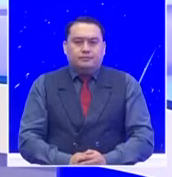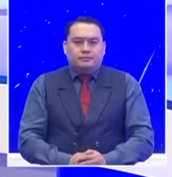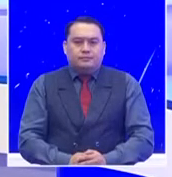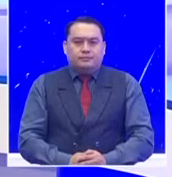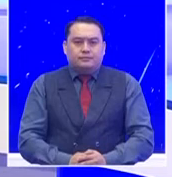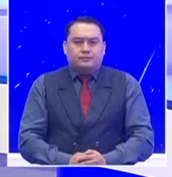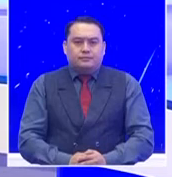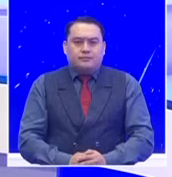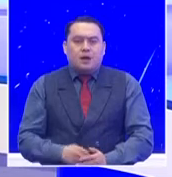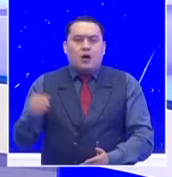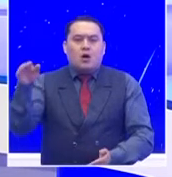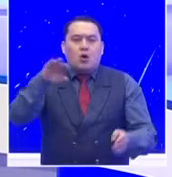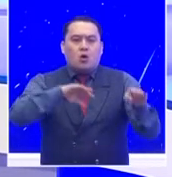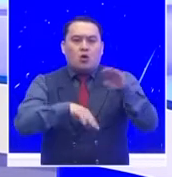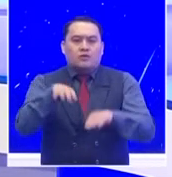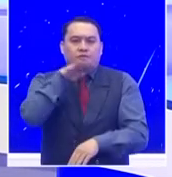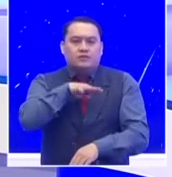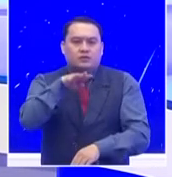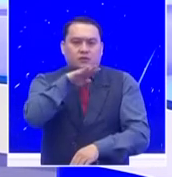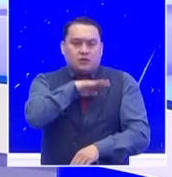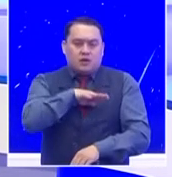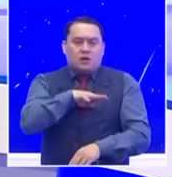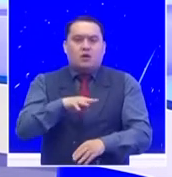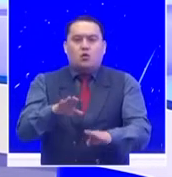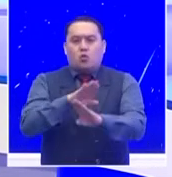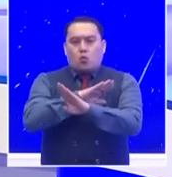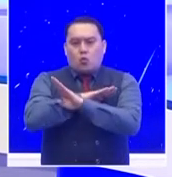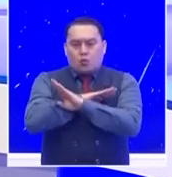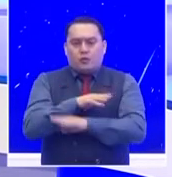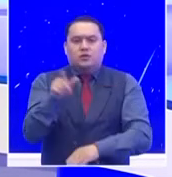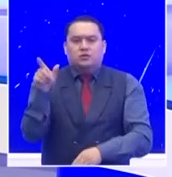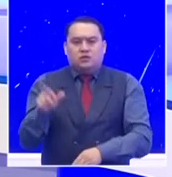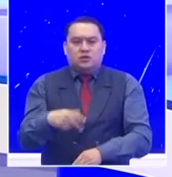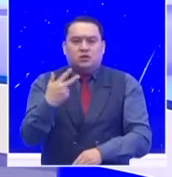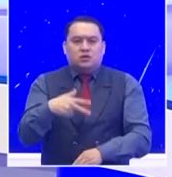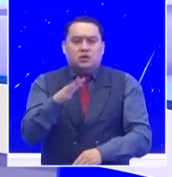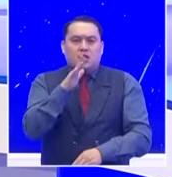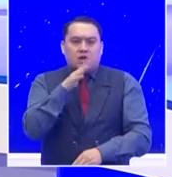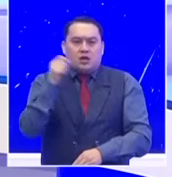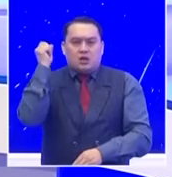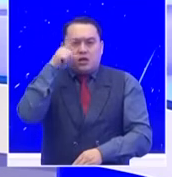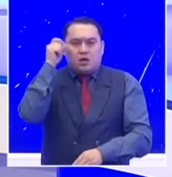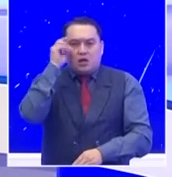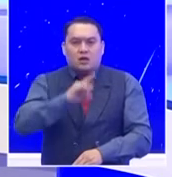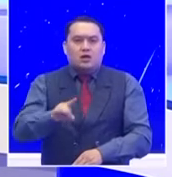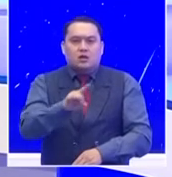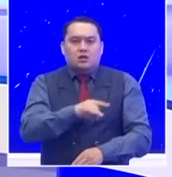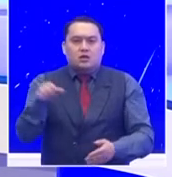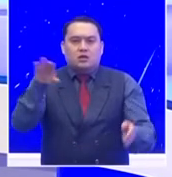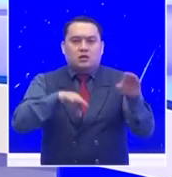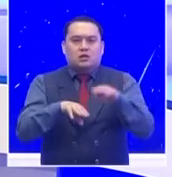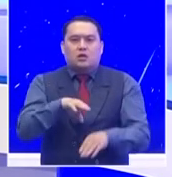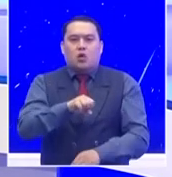Небезопасный отдых. Катание на баллоне закончилось гибелью 30-летнего талдыкурганца. Инцидент произошел в Ескелдинском районе на лыжной